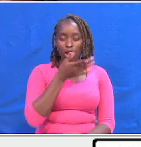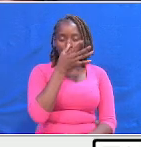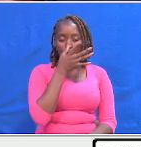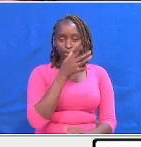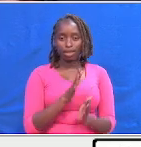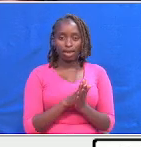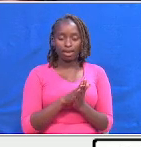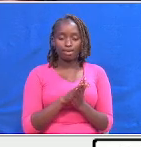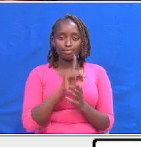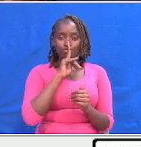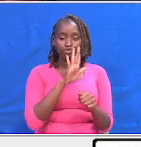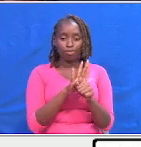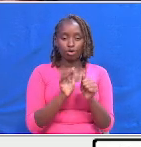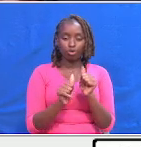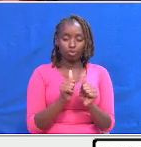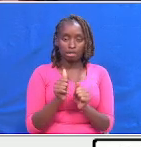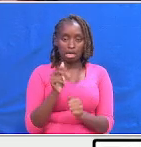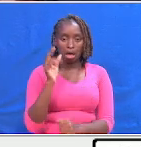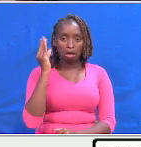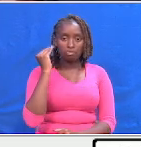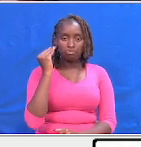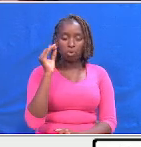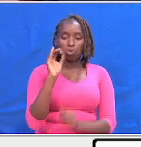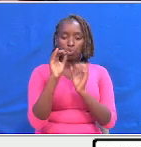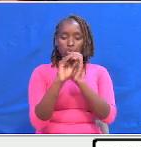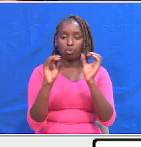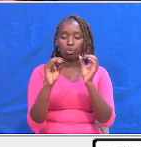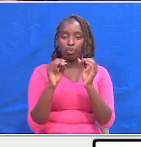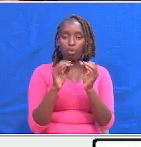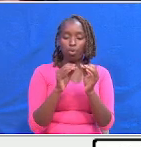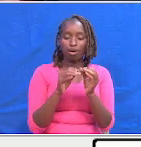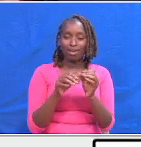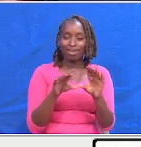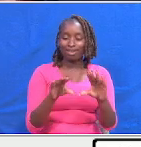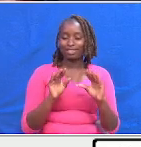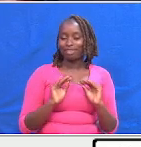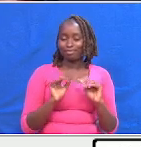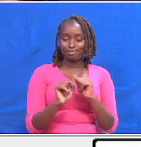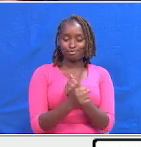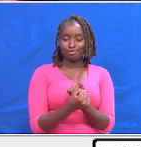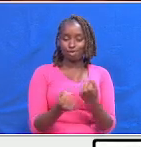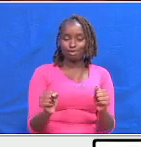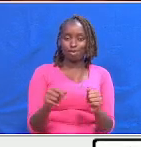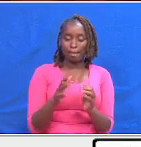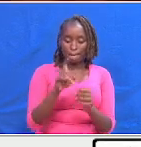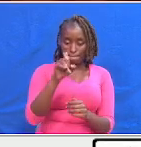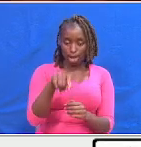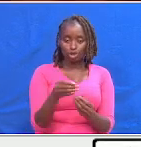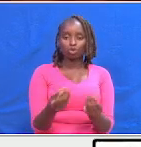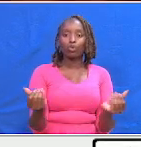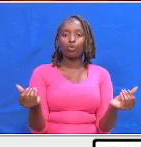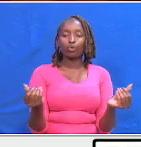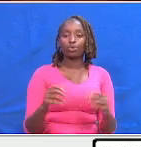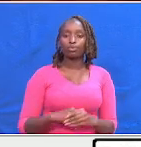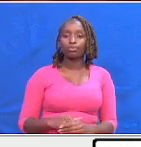unkept promises and misplaced priorities is unacceptable and needs to be dealt with. Hapo jana, bunge